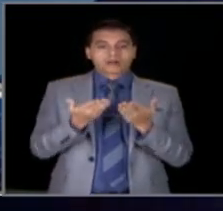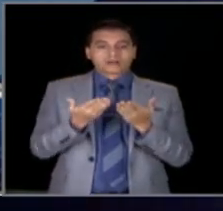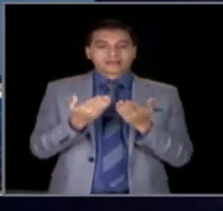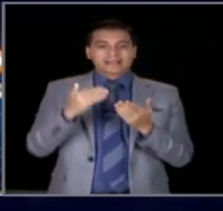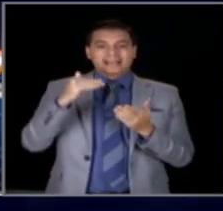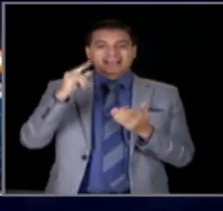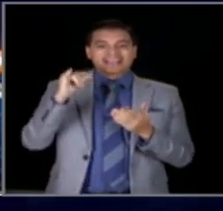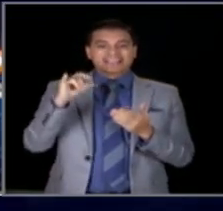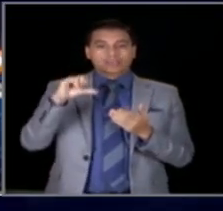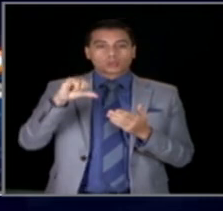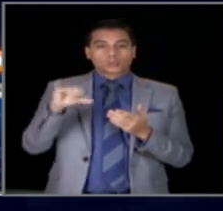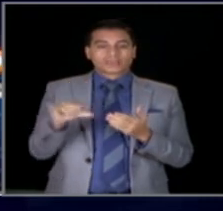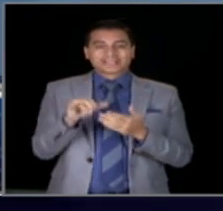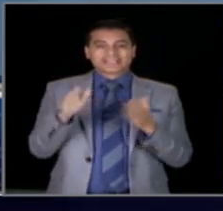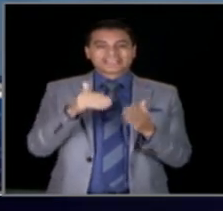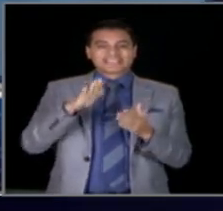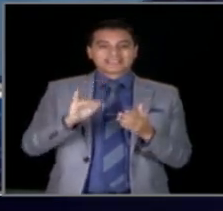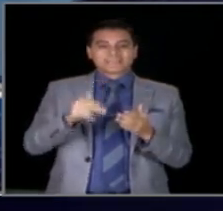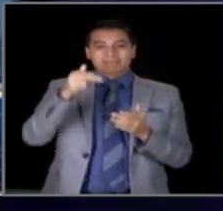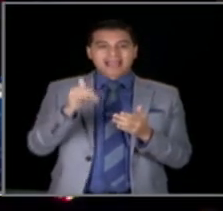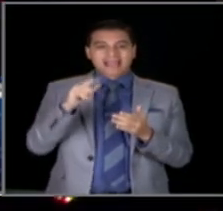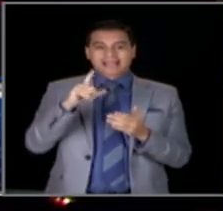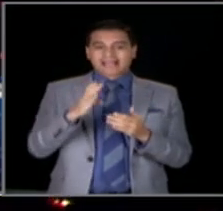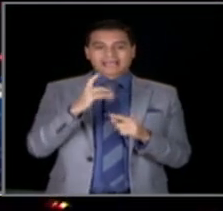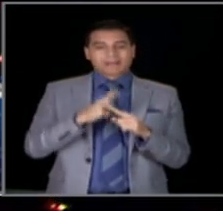حديو إسماعيل. إجابة خاطئة.